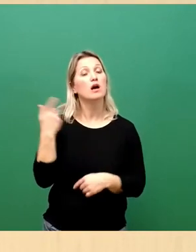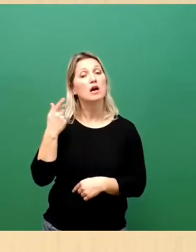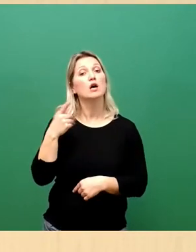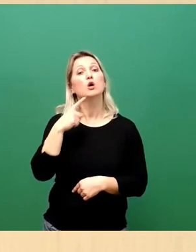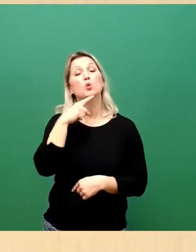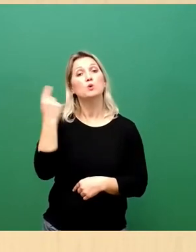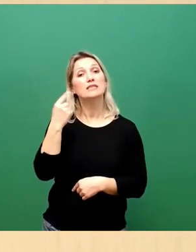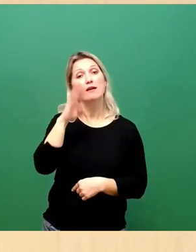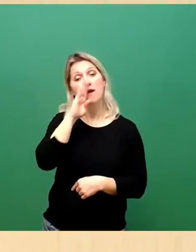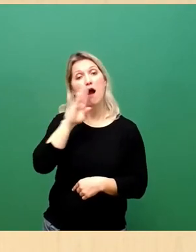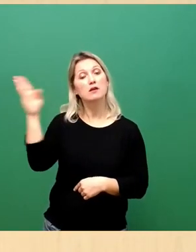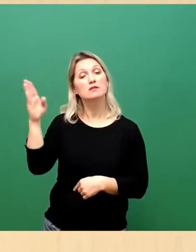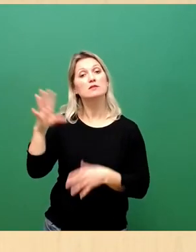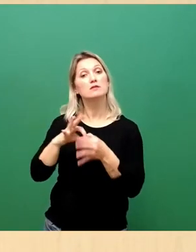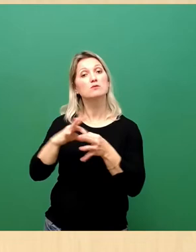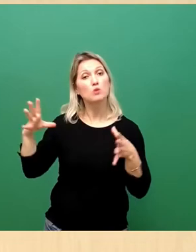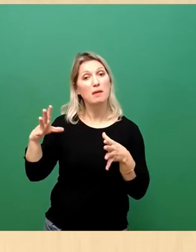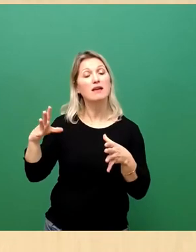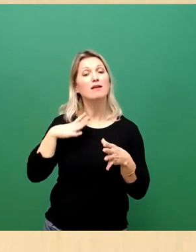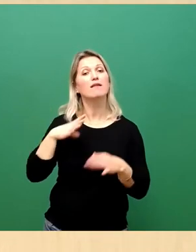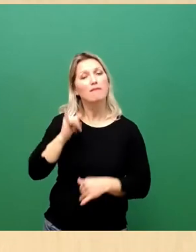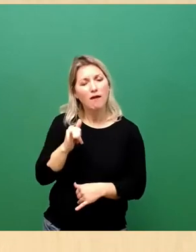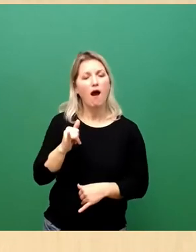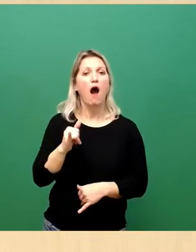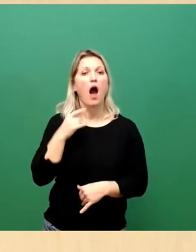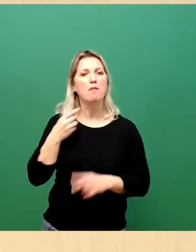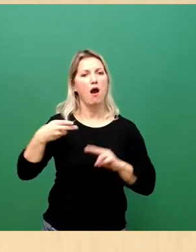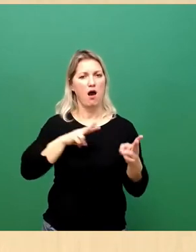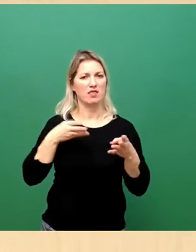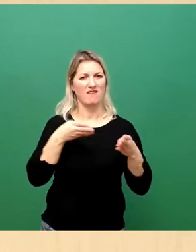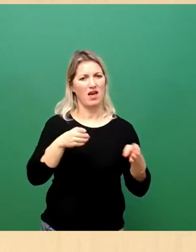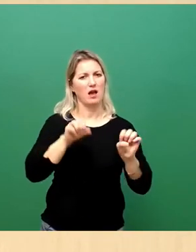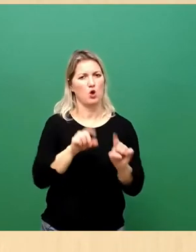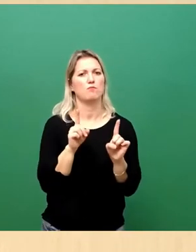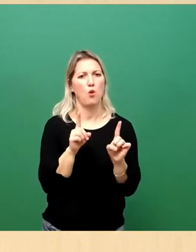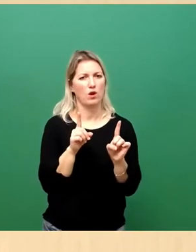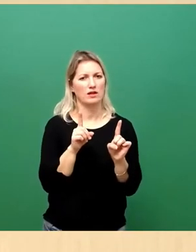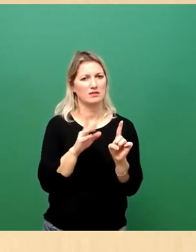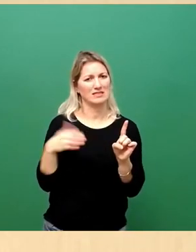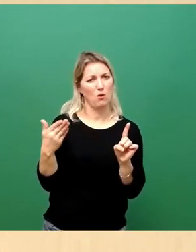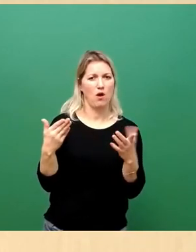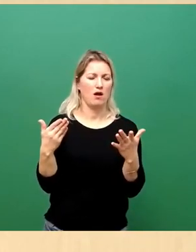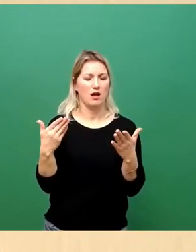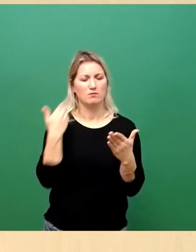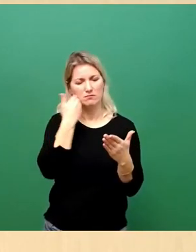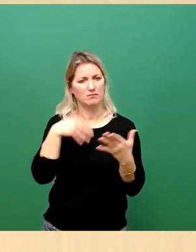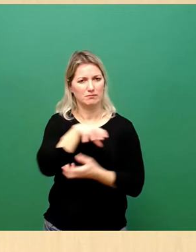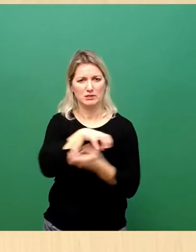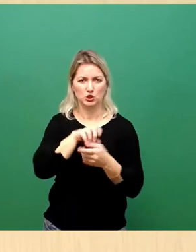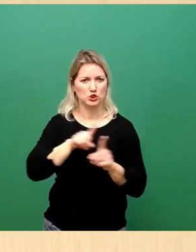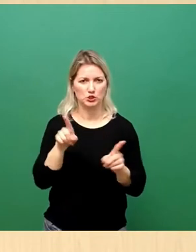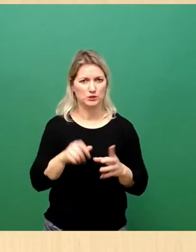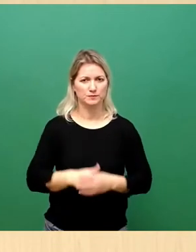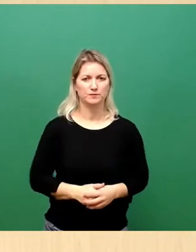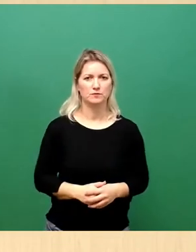da gibt es ja auch noch andere Wege. Und ich glaube, diese Diskussion sollten wir an der Stelle hier nicht vermischen. Vielen Dank.